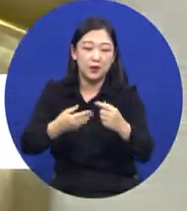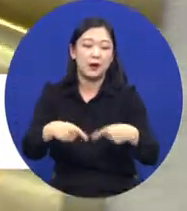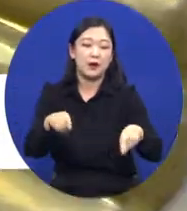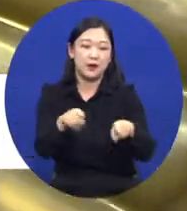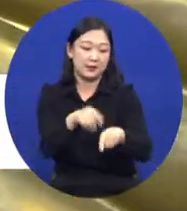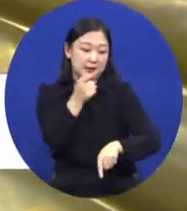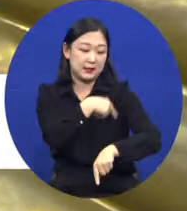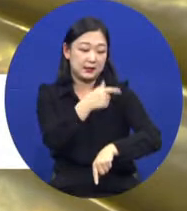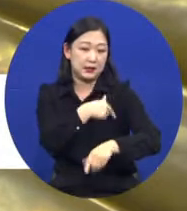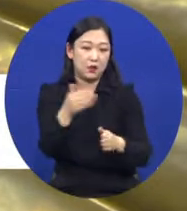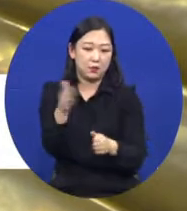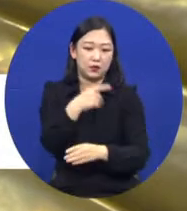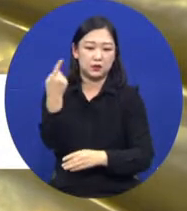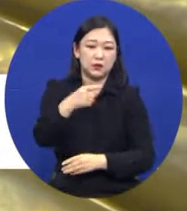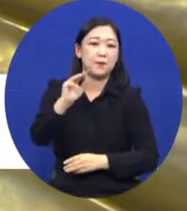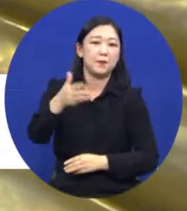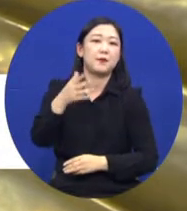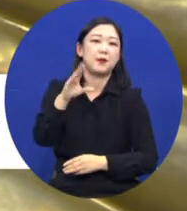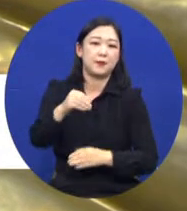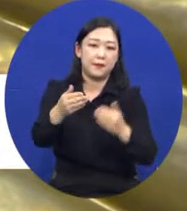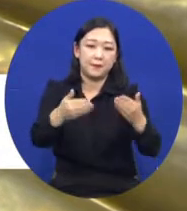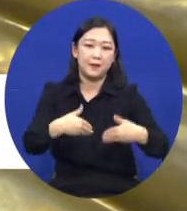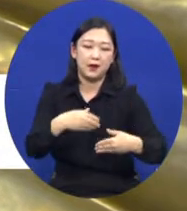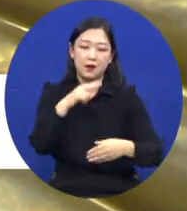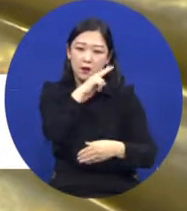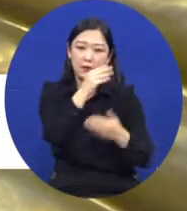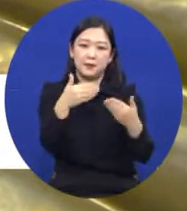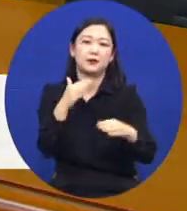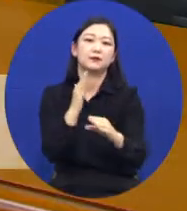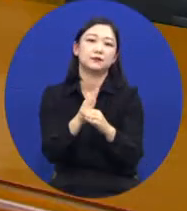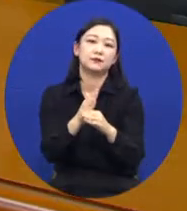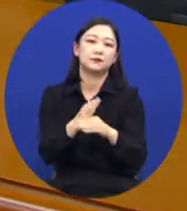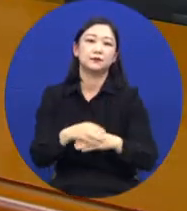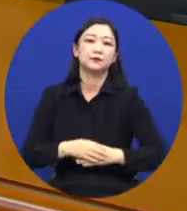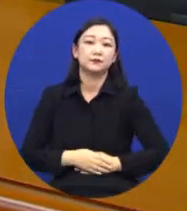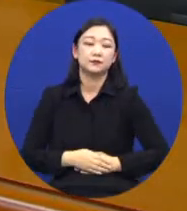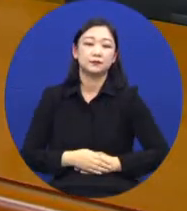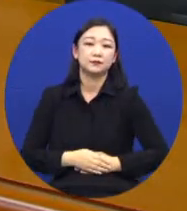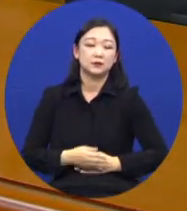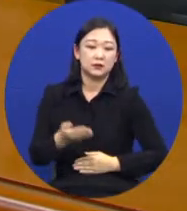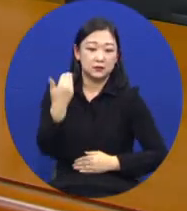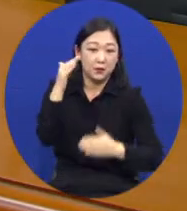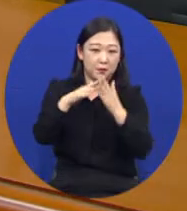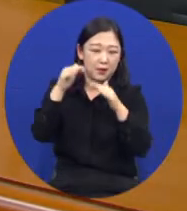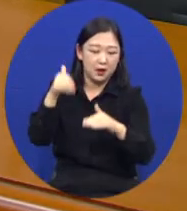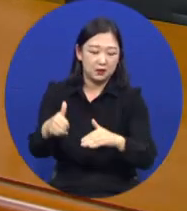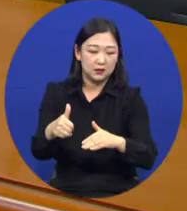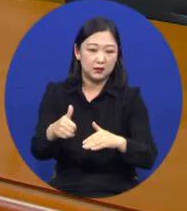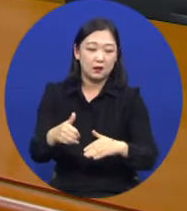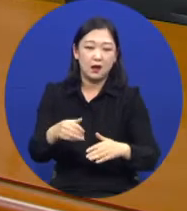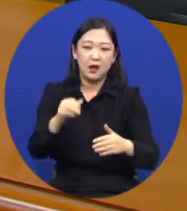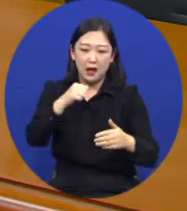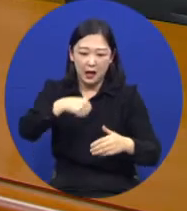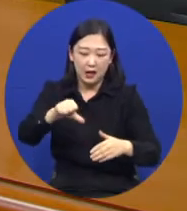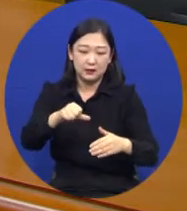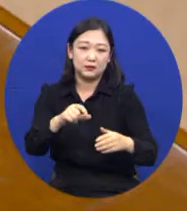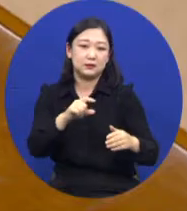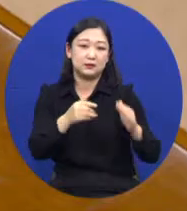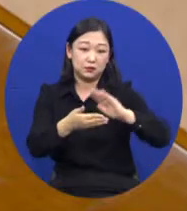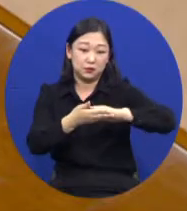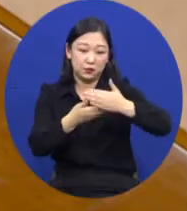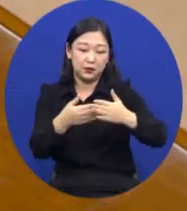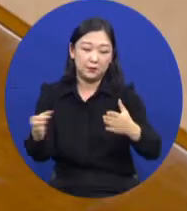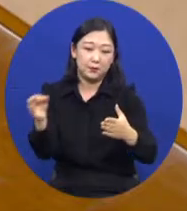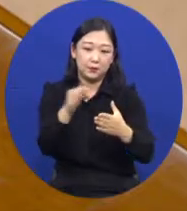사서 모 씨로부터 1,800만 원의 받은 혐의를 받고 있습니다 정 전 이장은 받은 돈을 아들 명의 계좌에 거쳐 받는 등